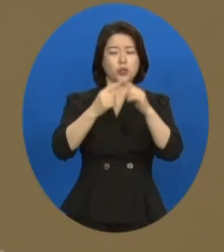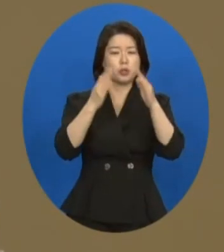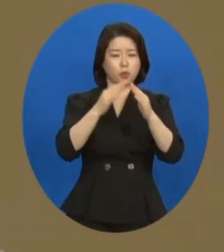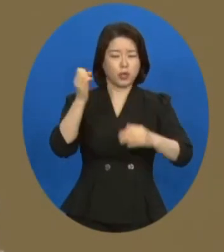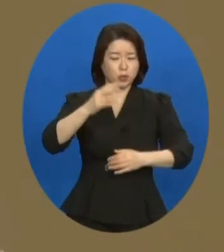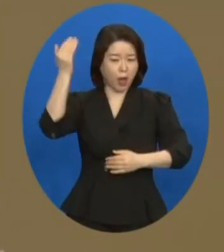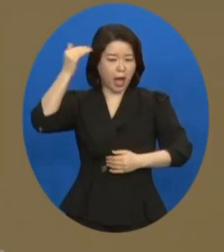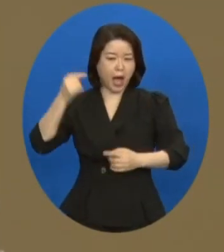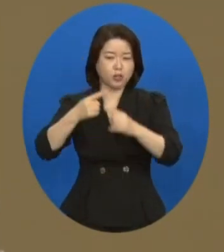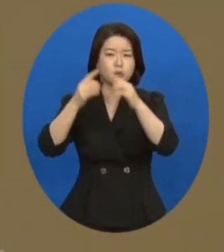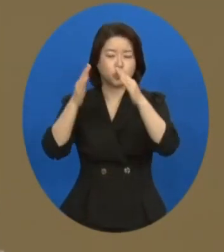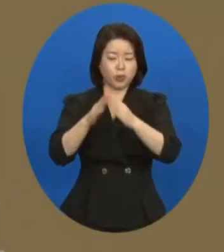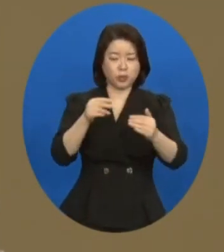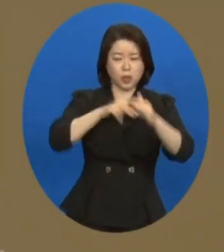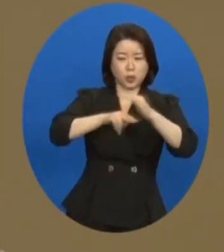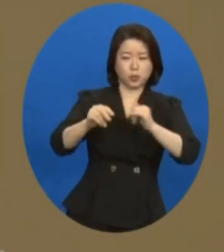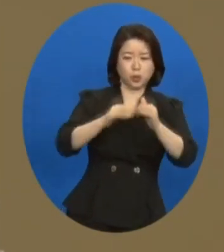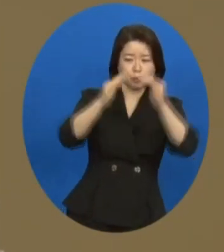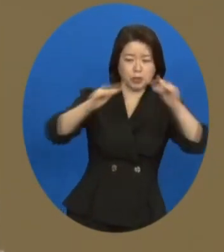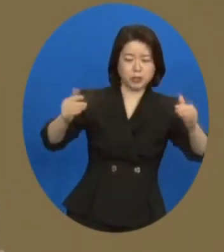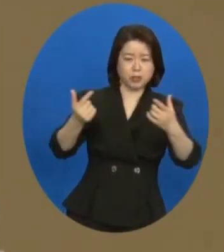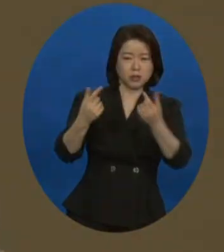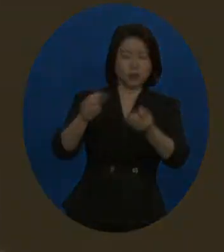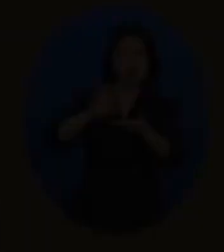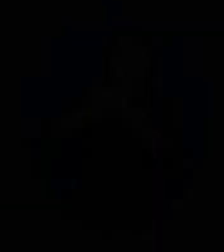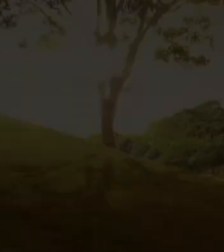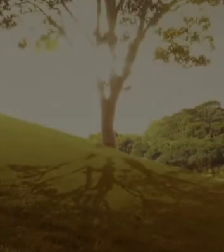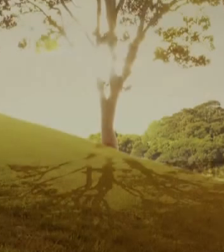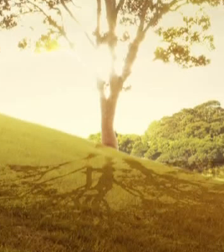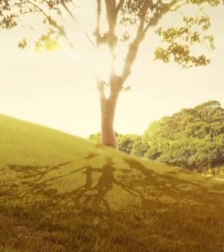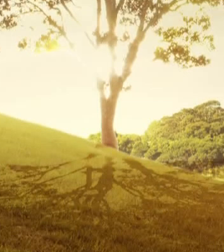토피 성으로 세워 주 소 성